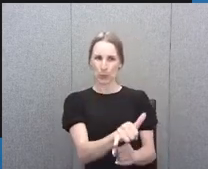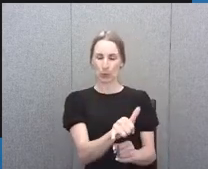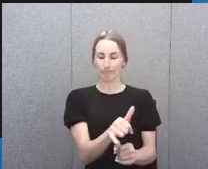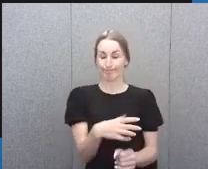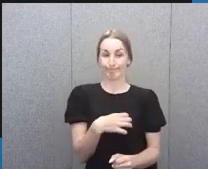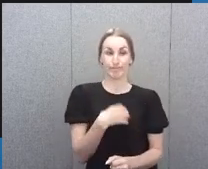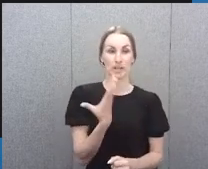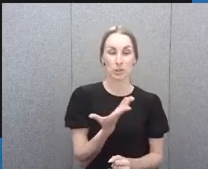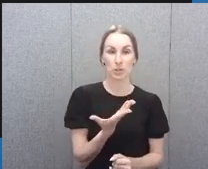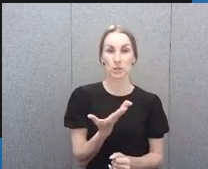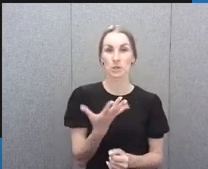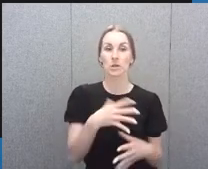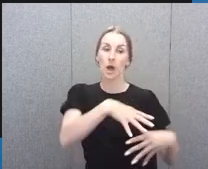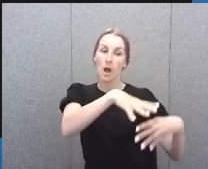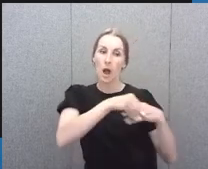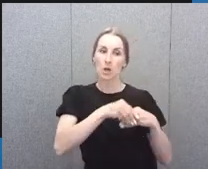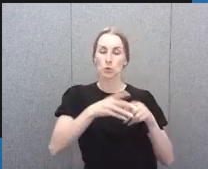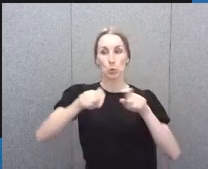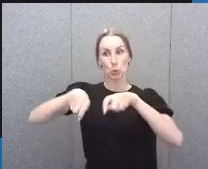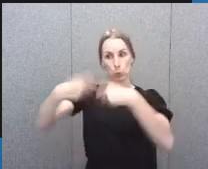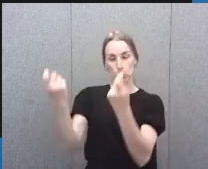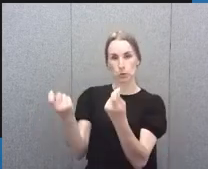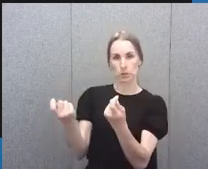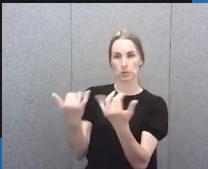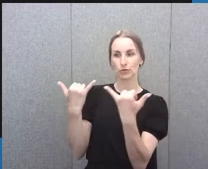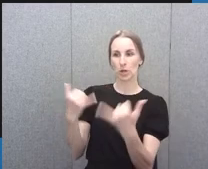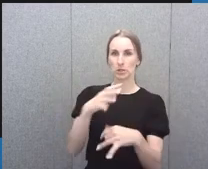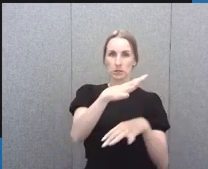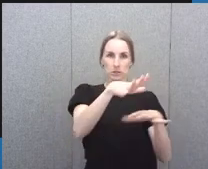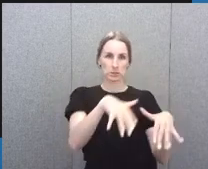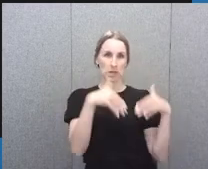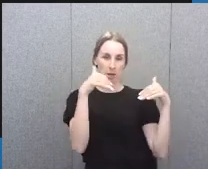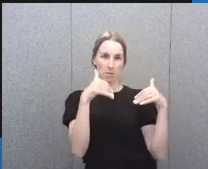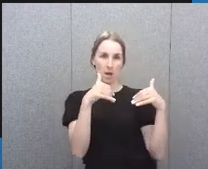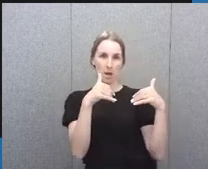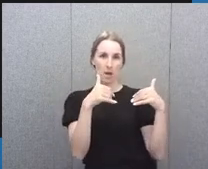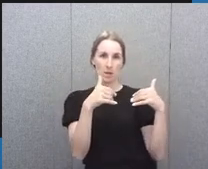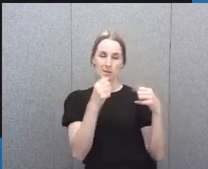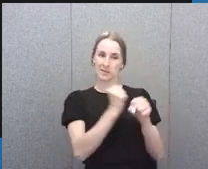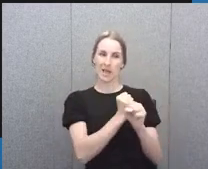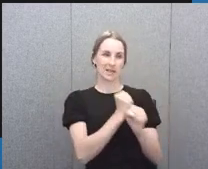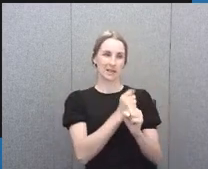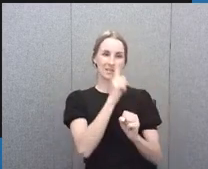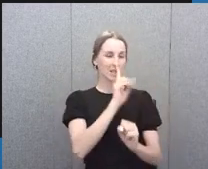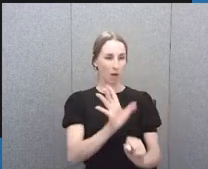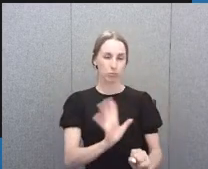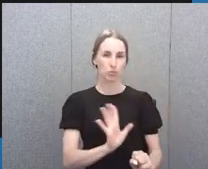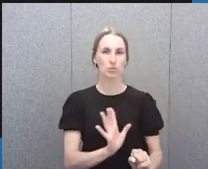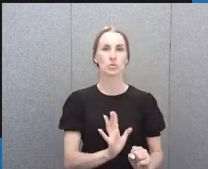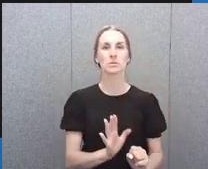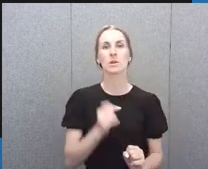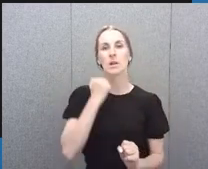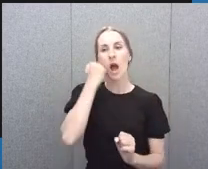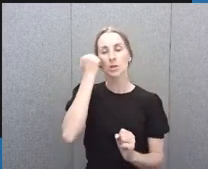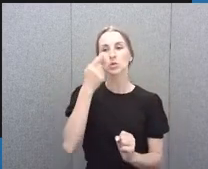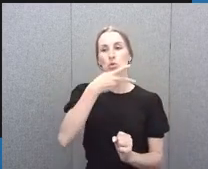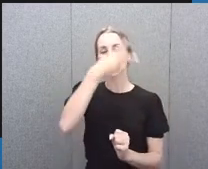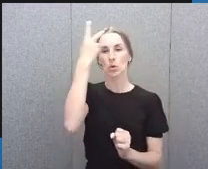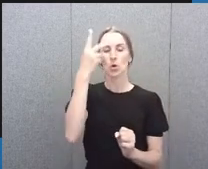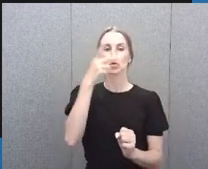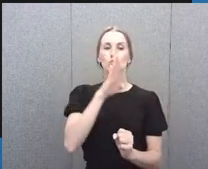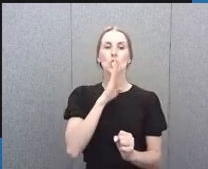в 2018 году, это была трагедия. Но это было и переломное время, и я